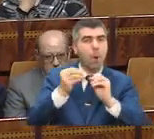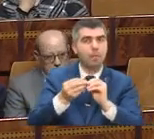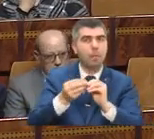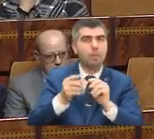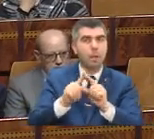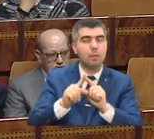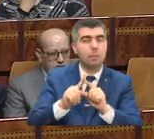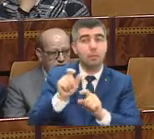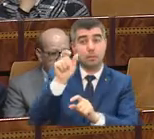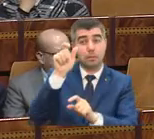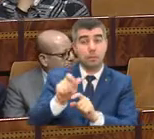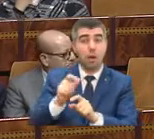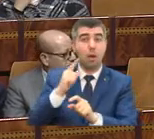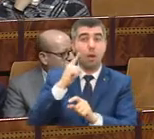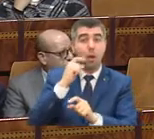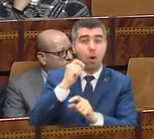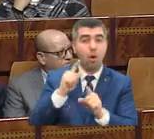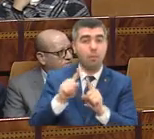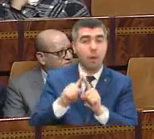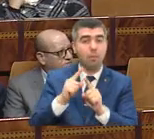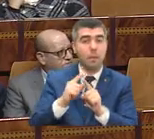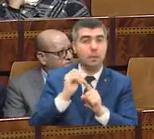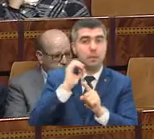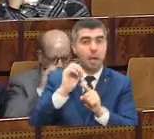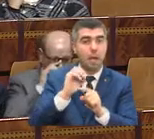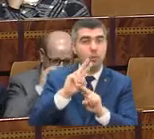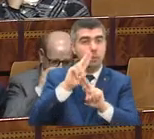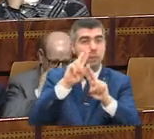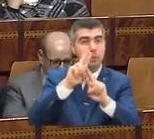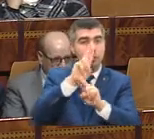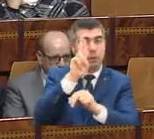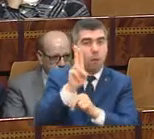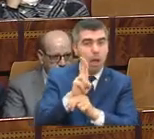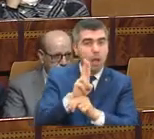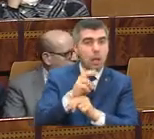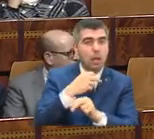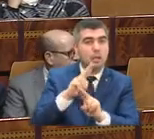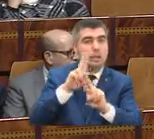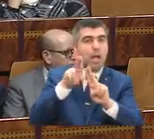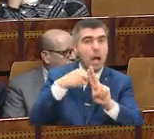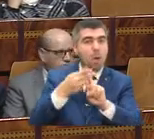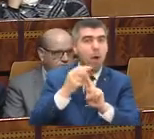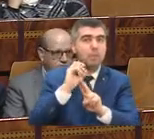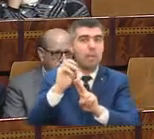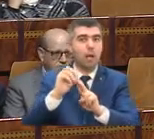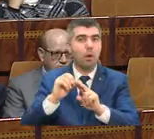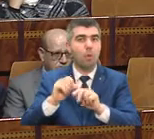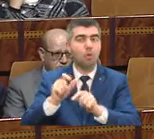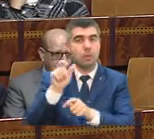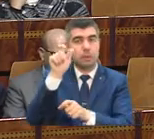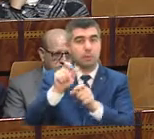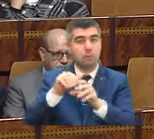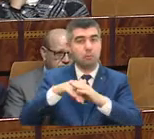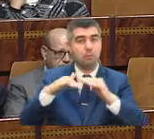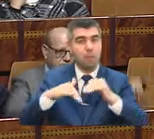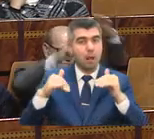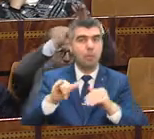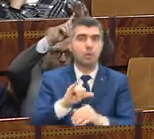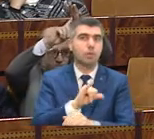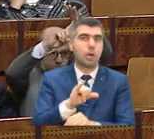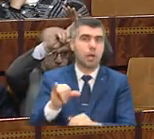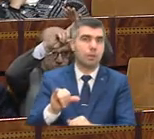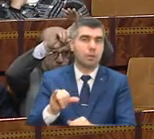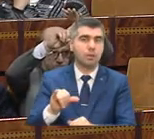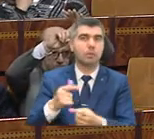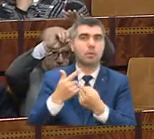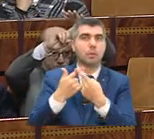تقدم بالتعقيب دياله من حقه، ولكن ليس من حق الوزير أن يجيب ولا غير الوزير. نخليوها فرصة أخرى. إلا ما